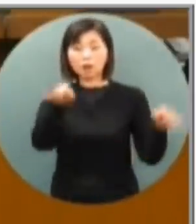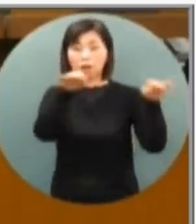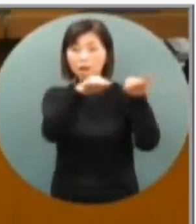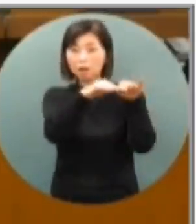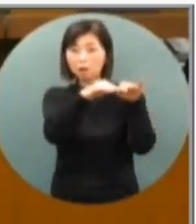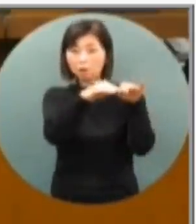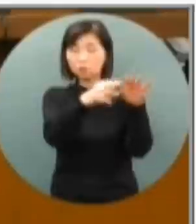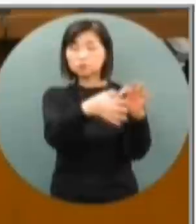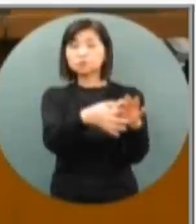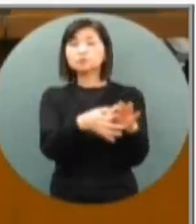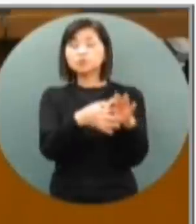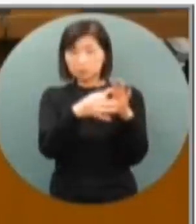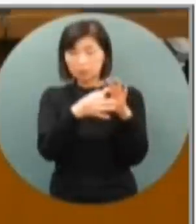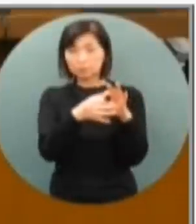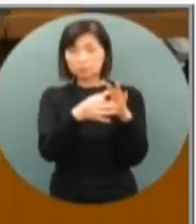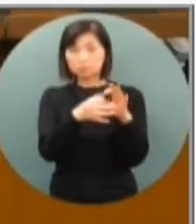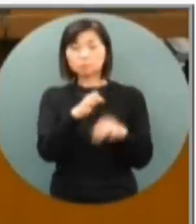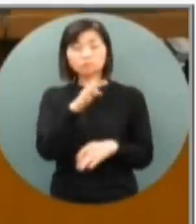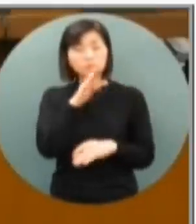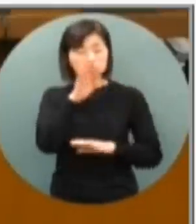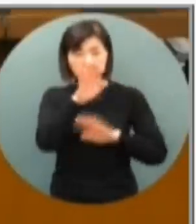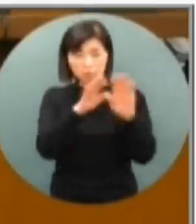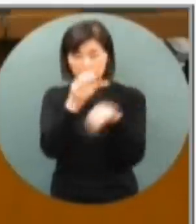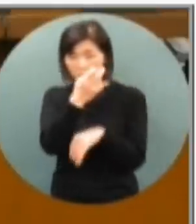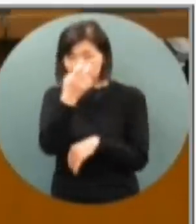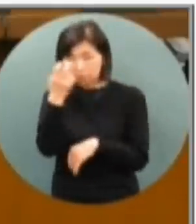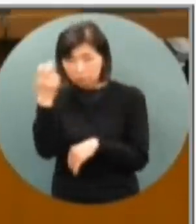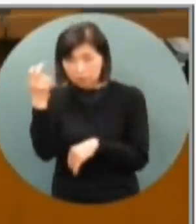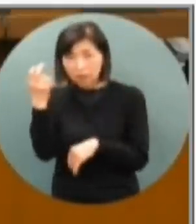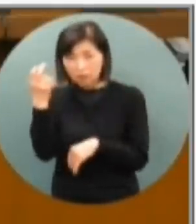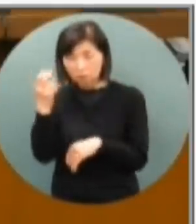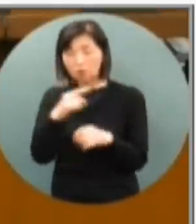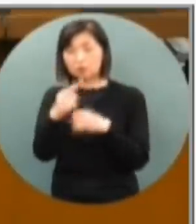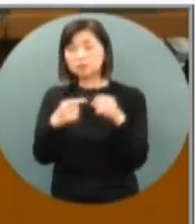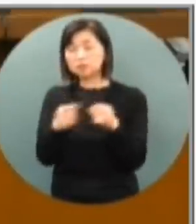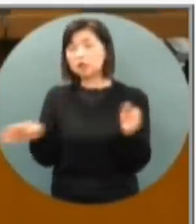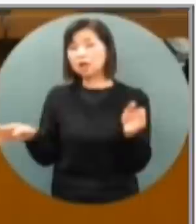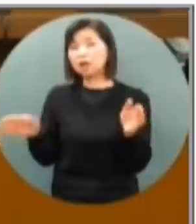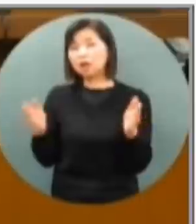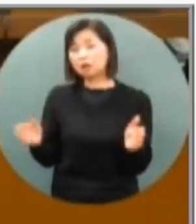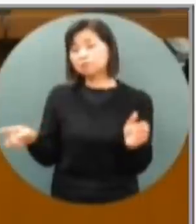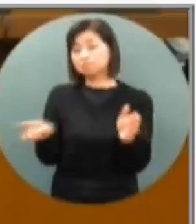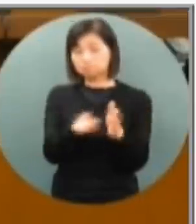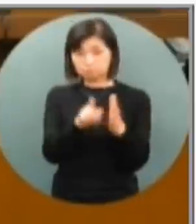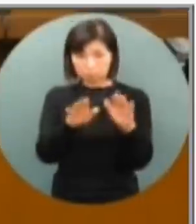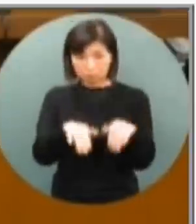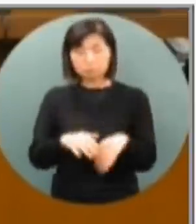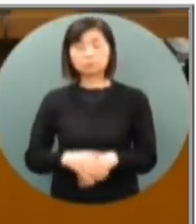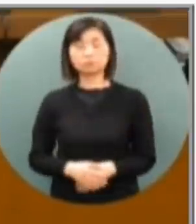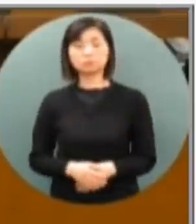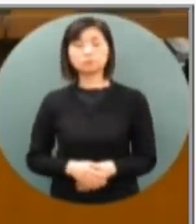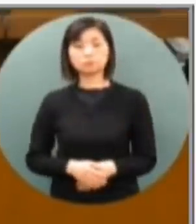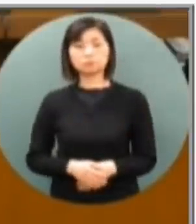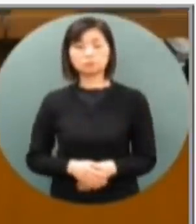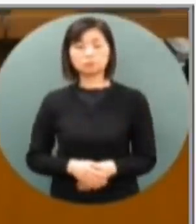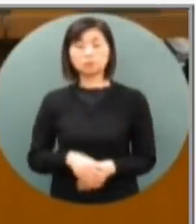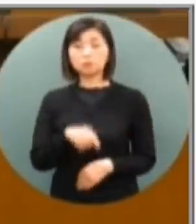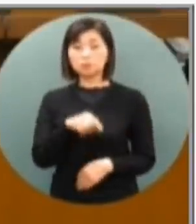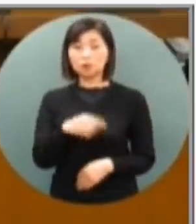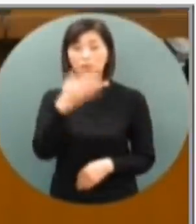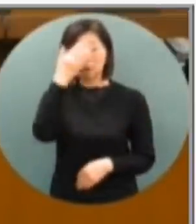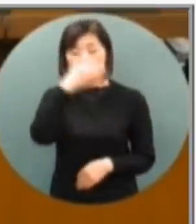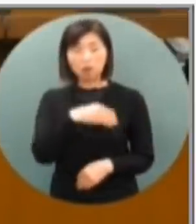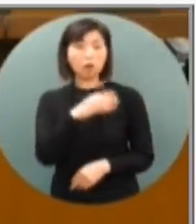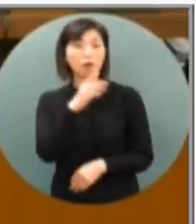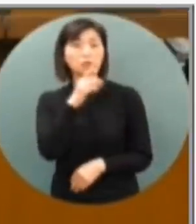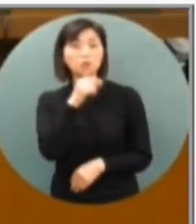情の調査を今年1年間させていただきまして、そこでいろいろと有益といいますか、なるほどなというような情報もいろい